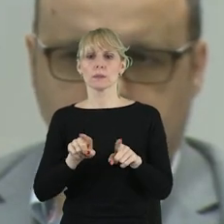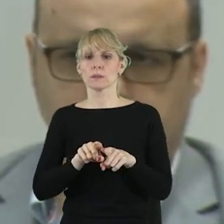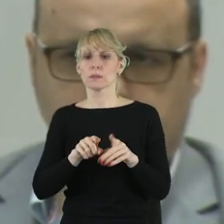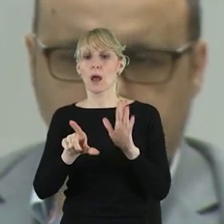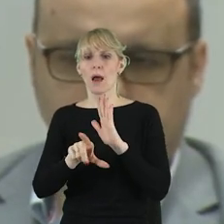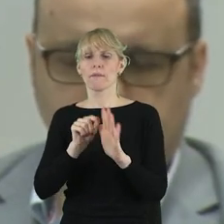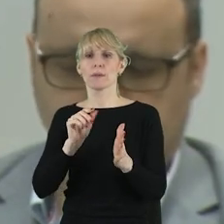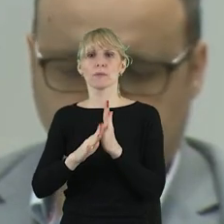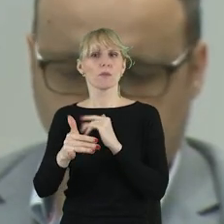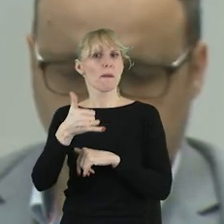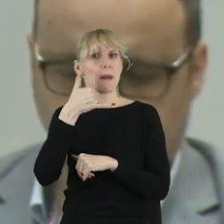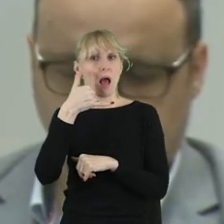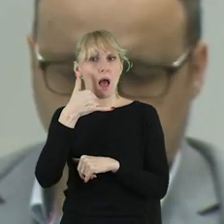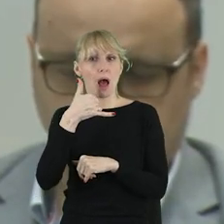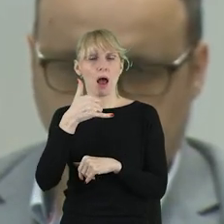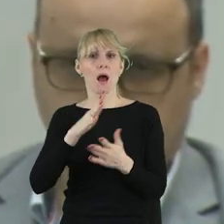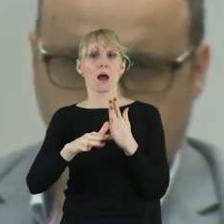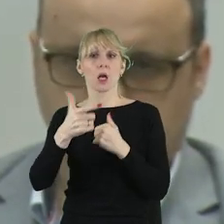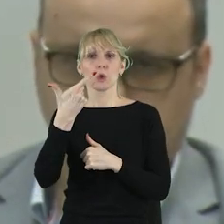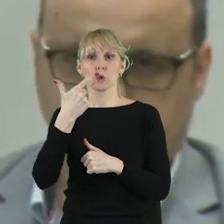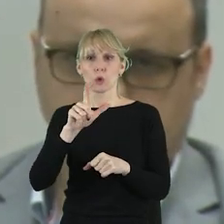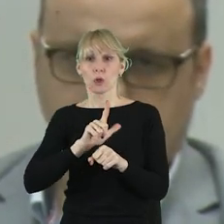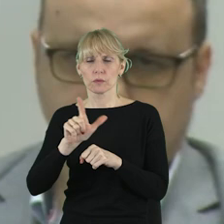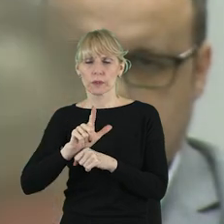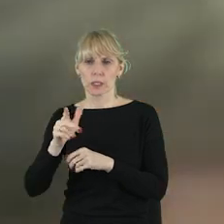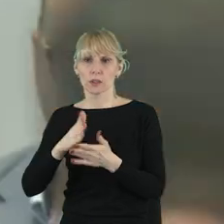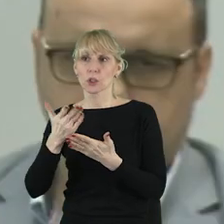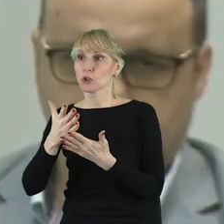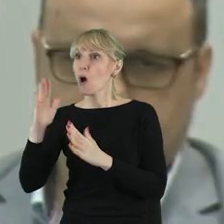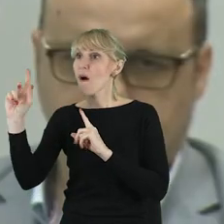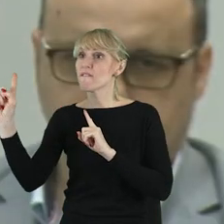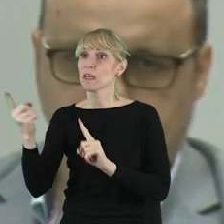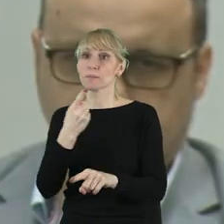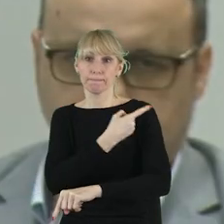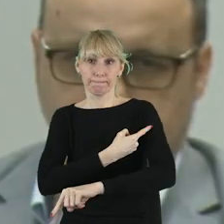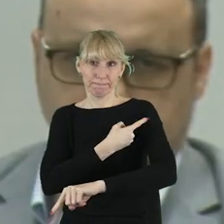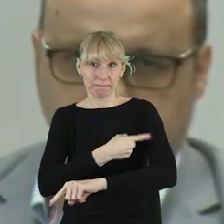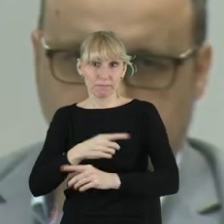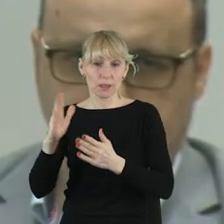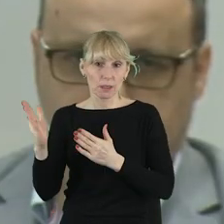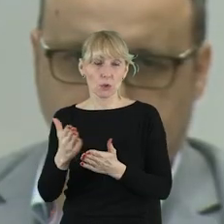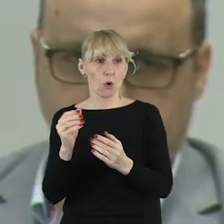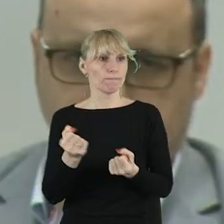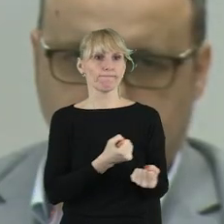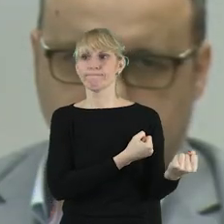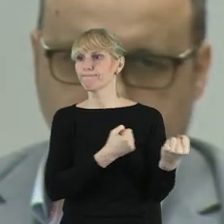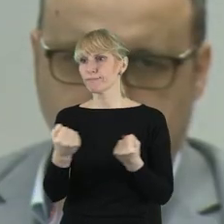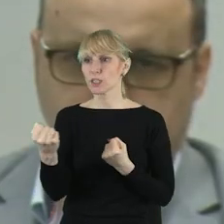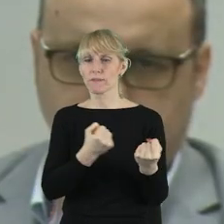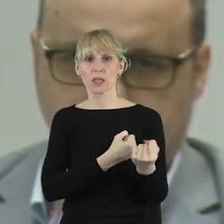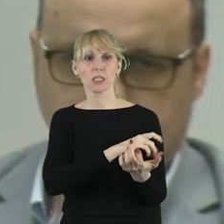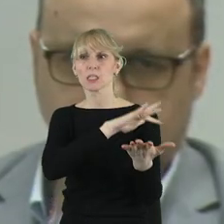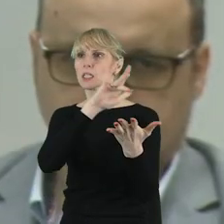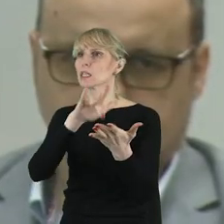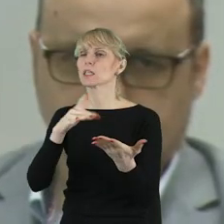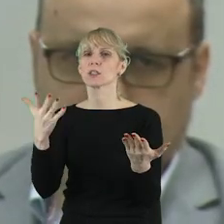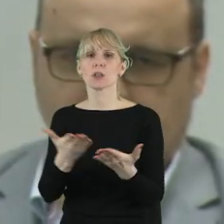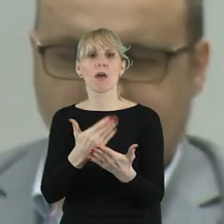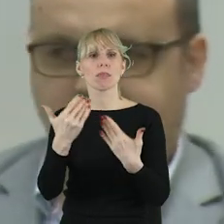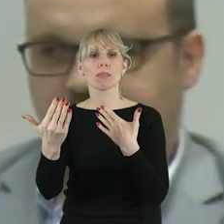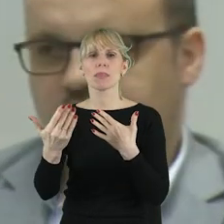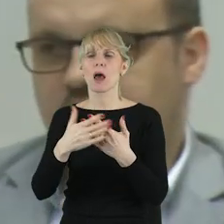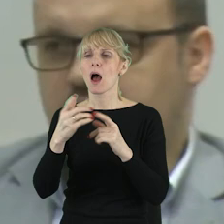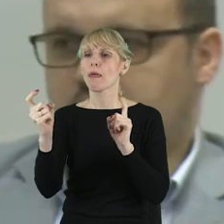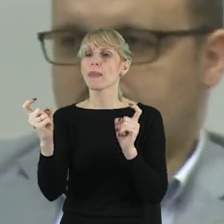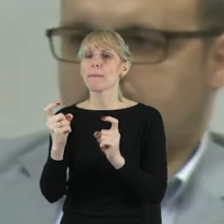zespół ratownictwa medycznego przewiezie do podmiotu, do najbliższego podmiotu wyspecjalizowanego w udzielaniu